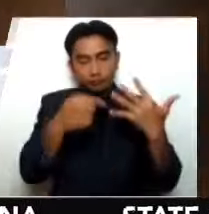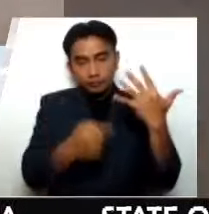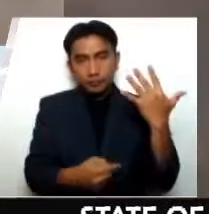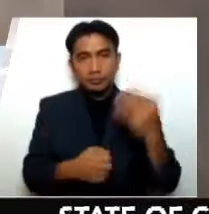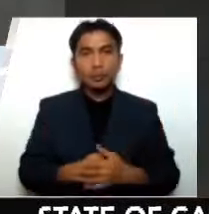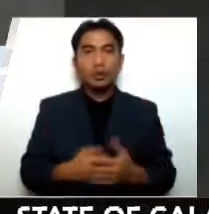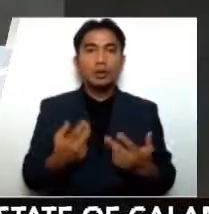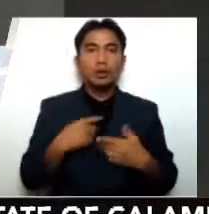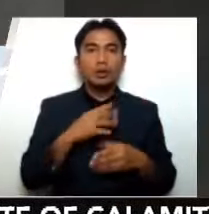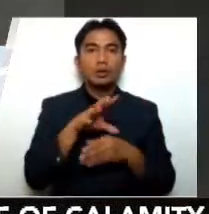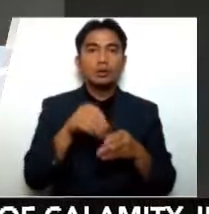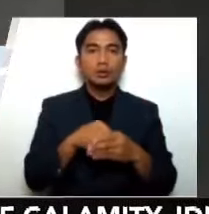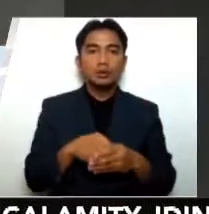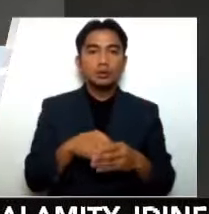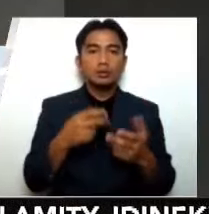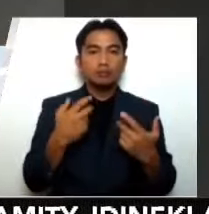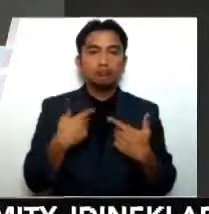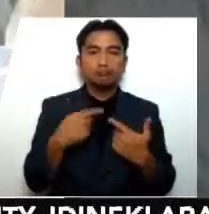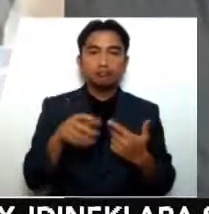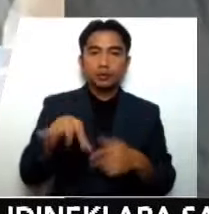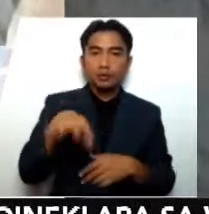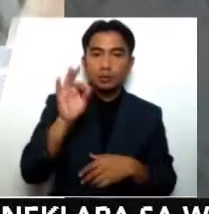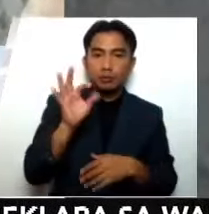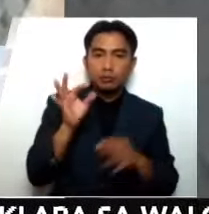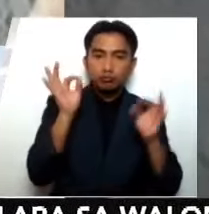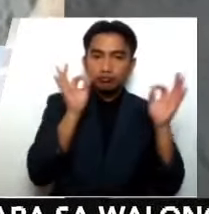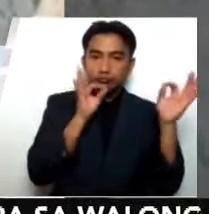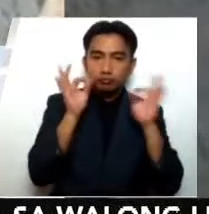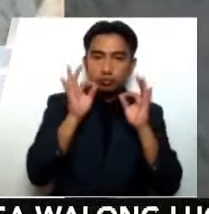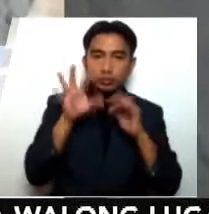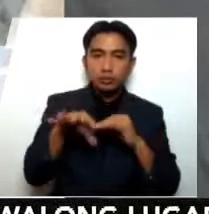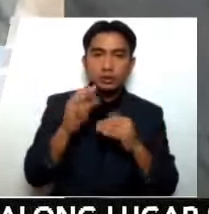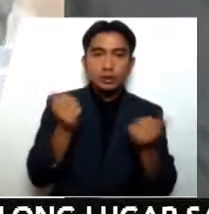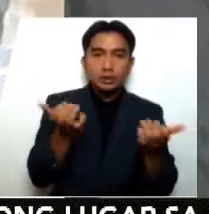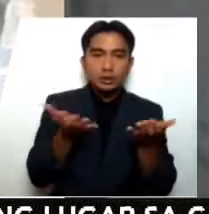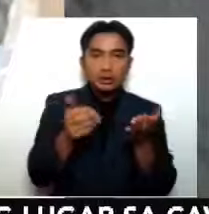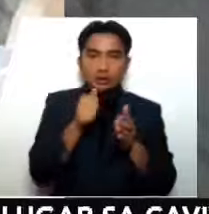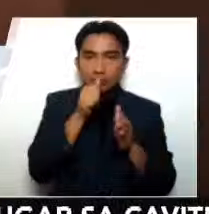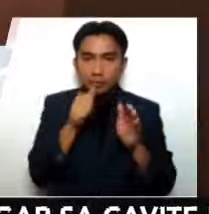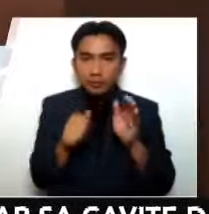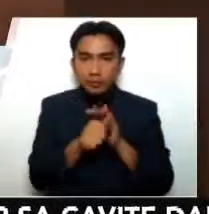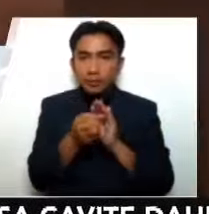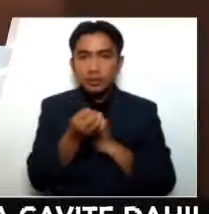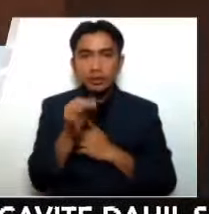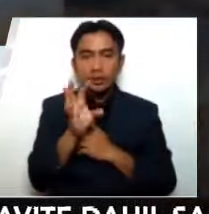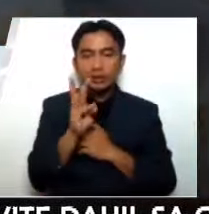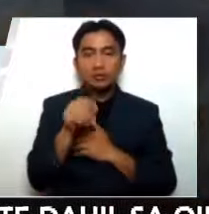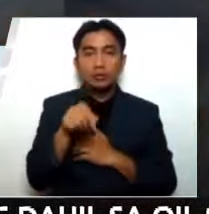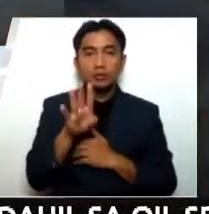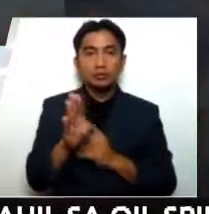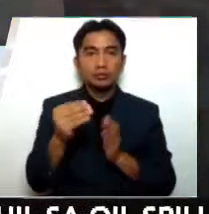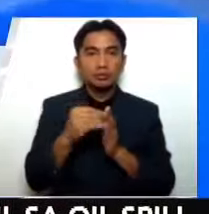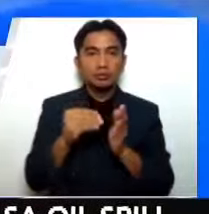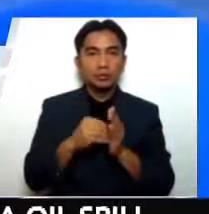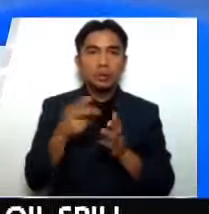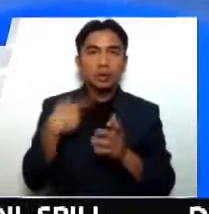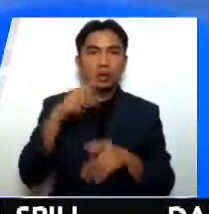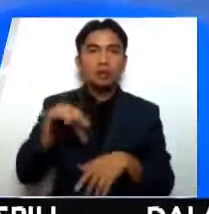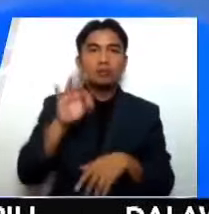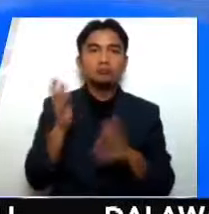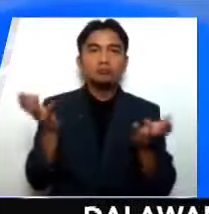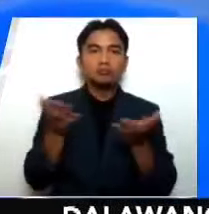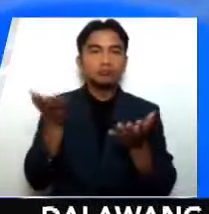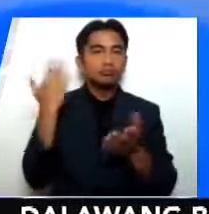pesos na halaga ng shabuna na bistong nakatago sa 5 bakal na cylinder sa isang raid sa Valenzuela noong